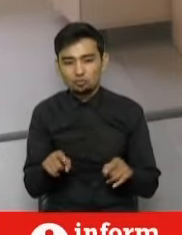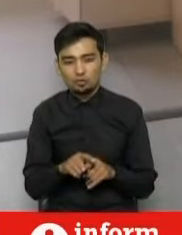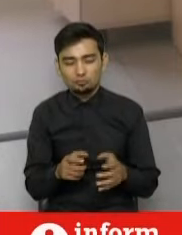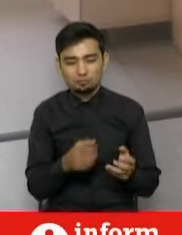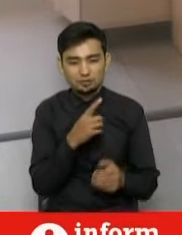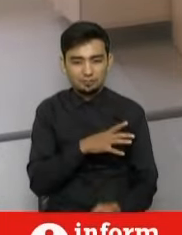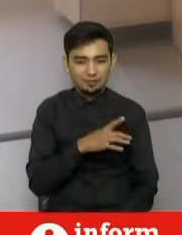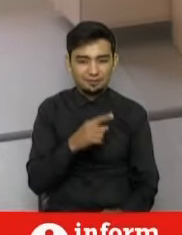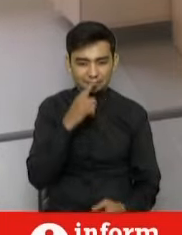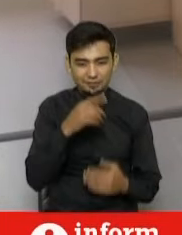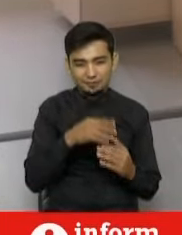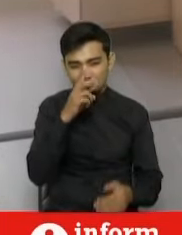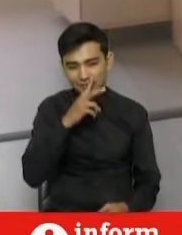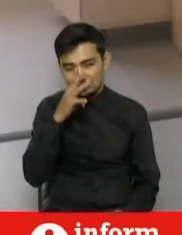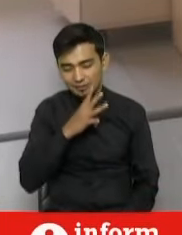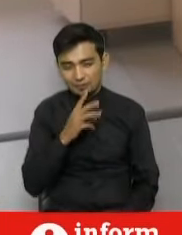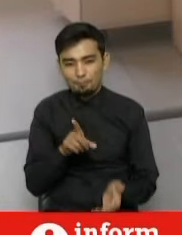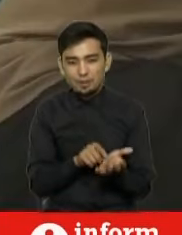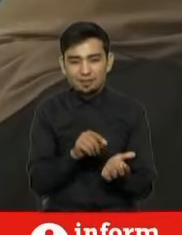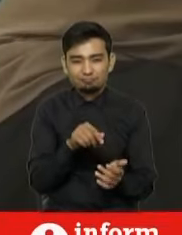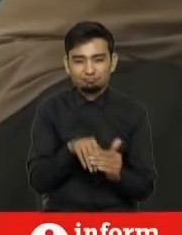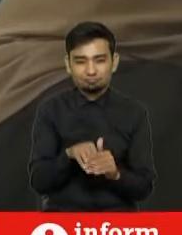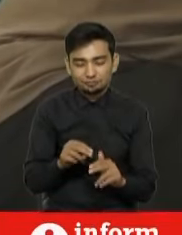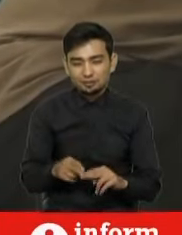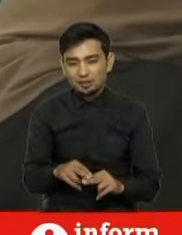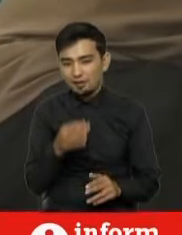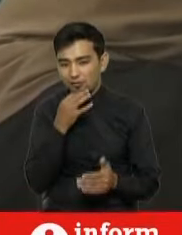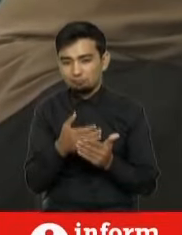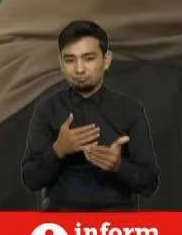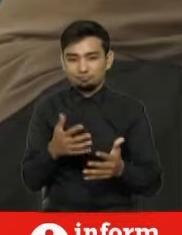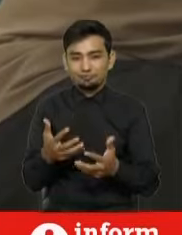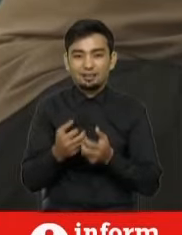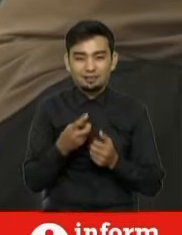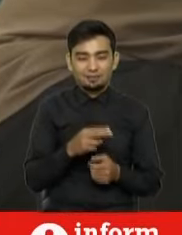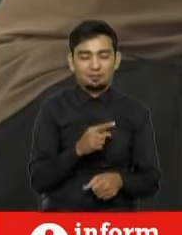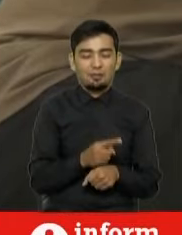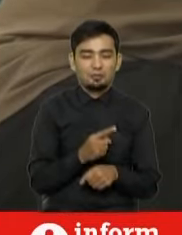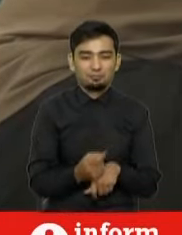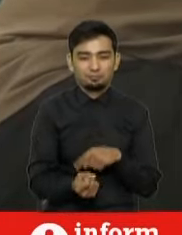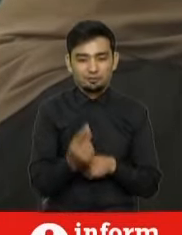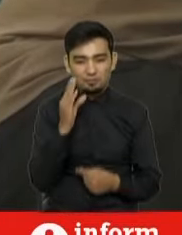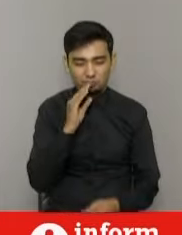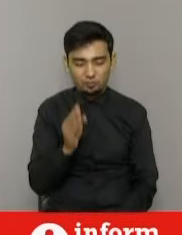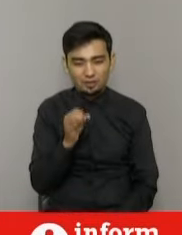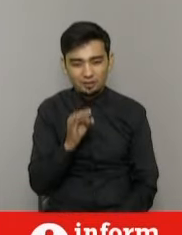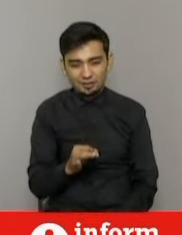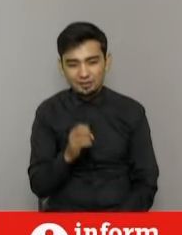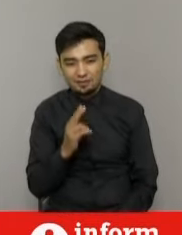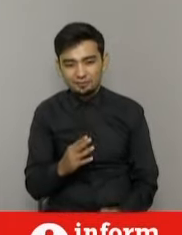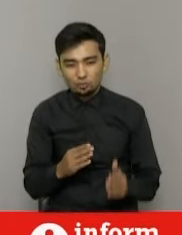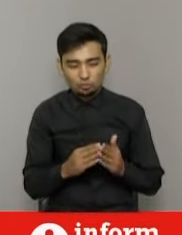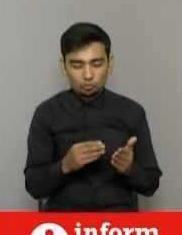Демек алдағы бірнеше ай ішінде зейнетақы жинақтарын мерзімінен бұрын пайдалануға тыйым салынуы ықтимал. Сәйкесінше тұрғын үй